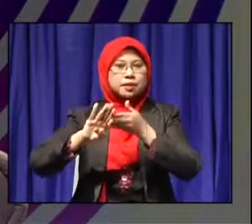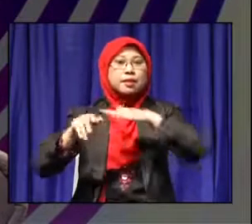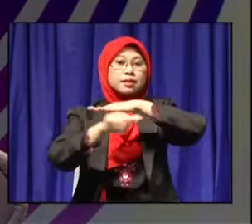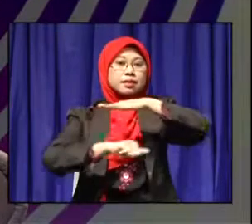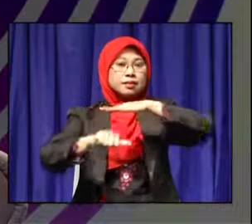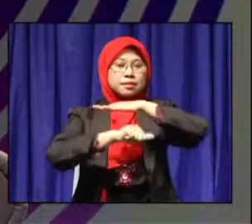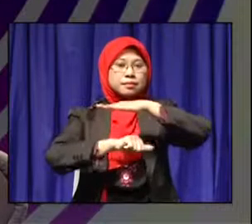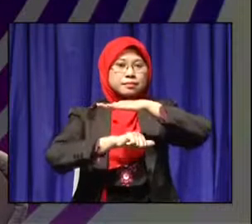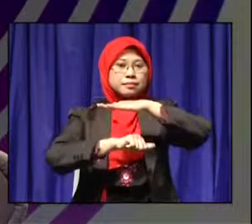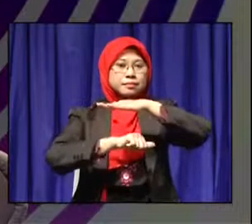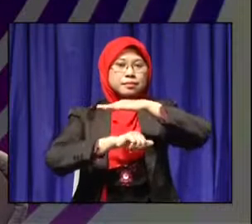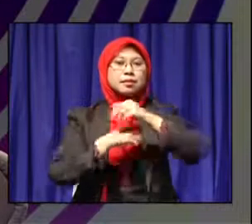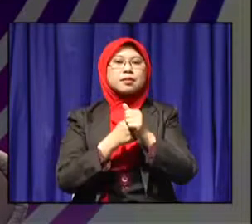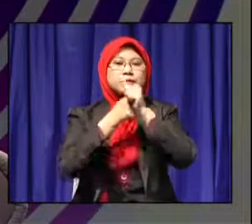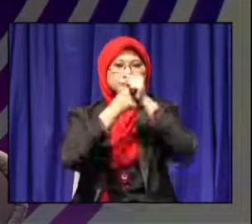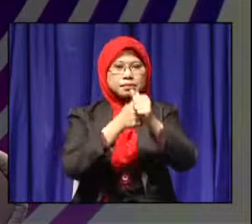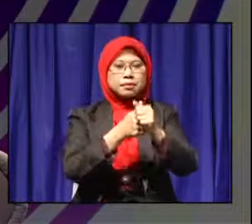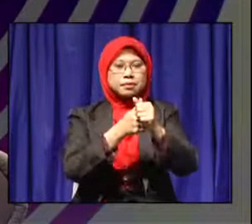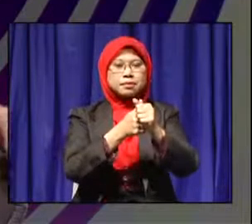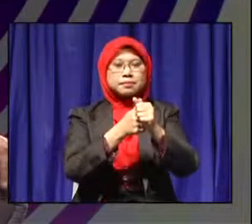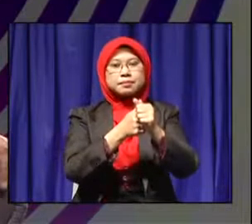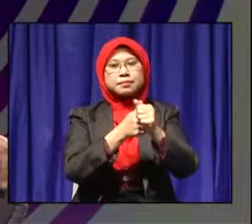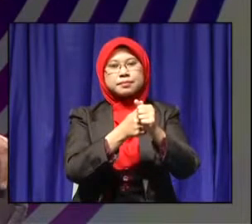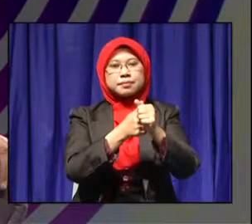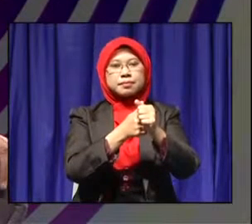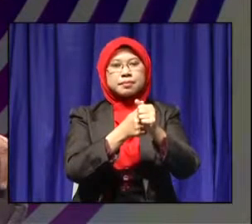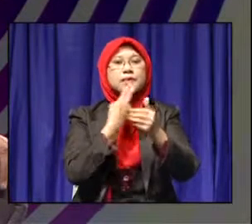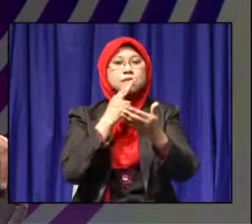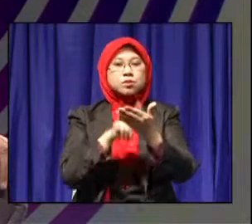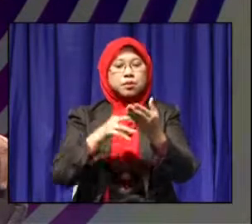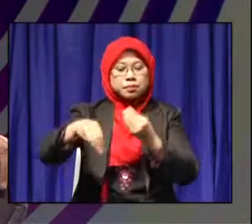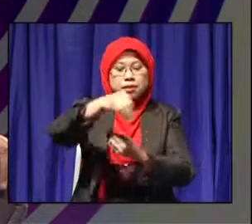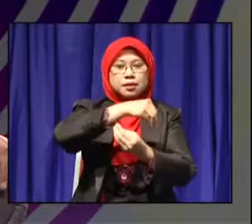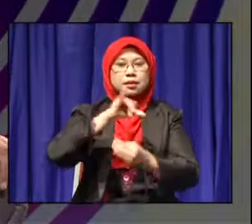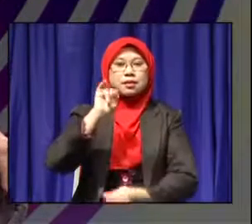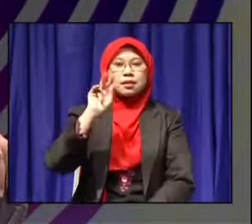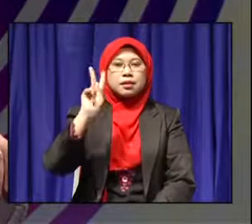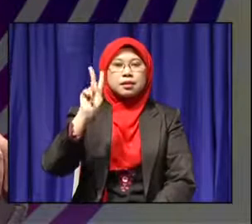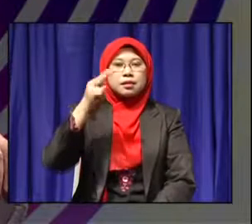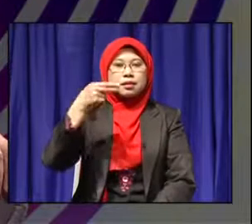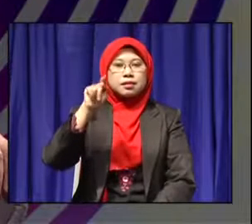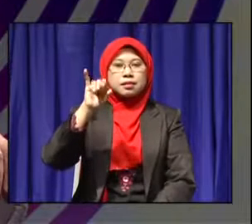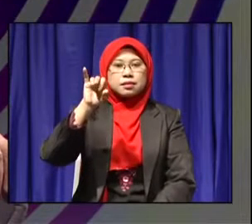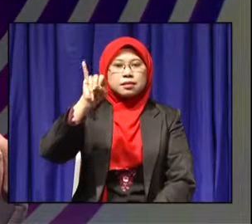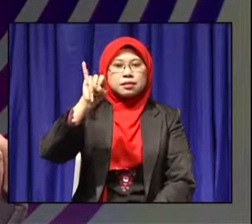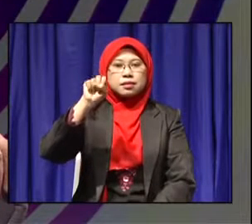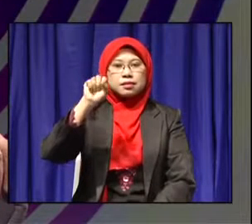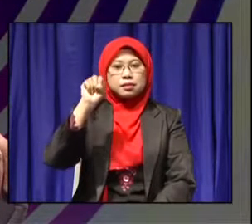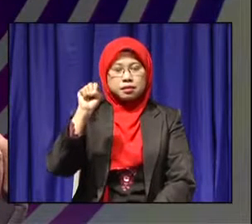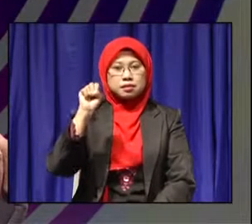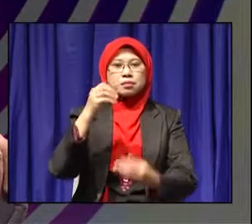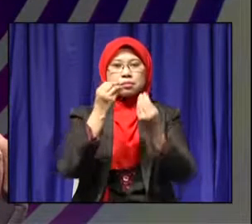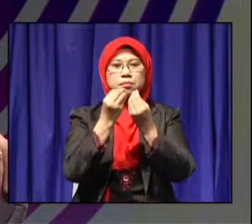ini berdasarkan kepada Kwarcab surat kiri mistis tas bilangan satu tahun 2010